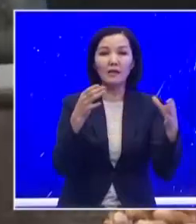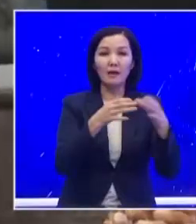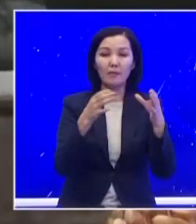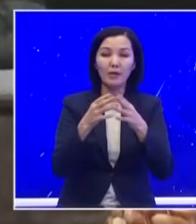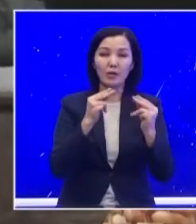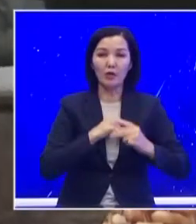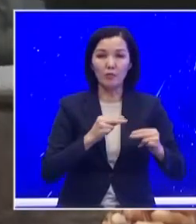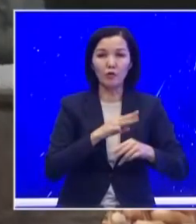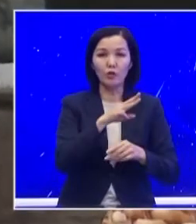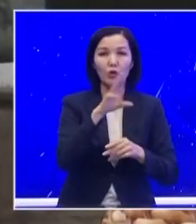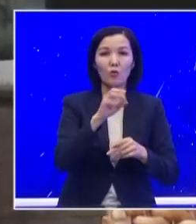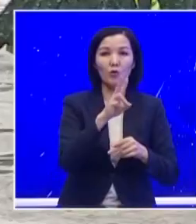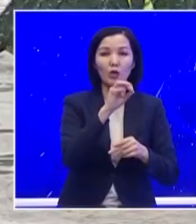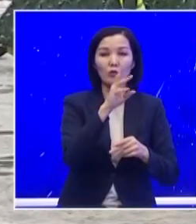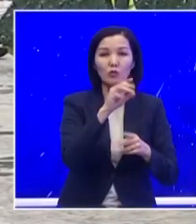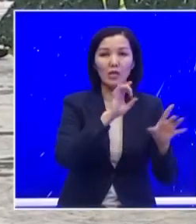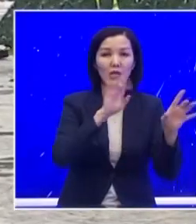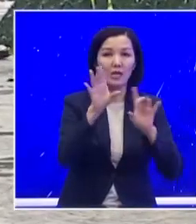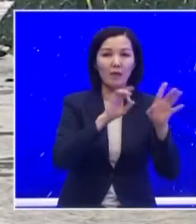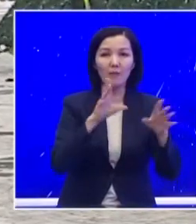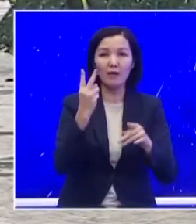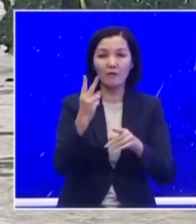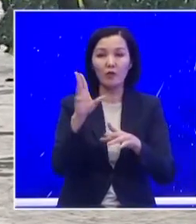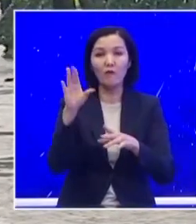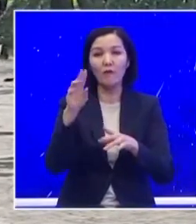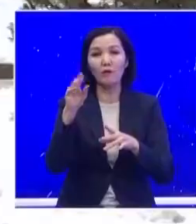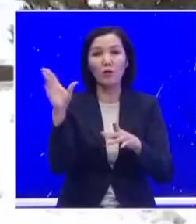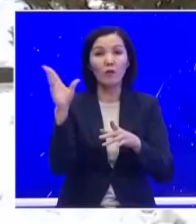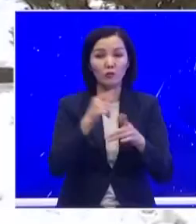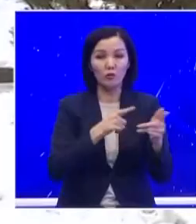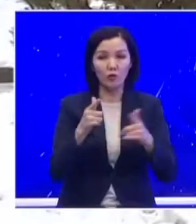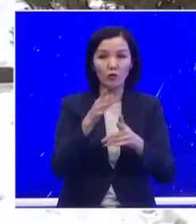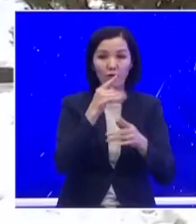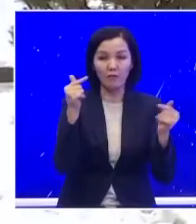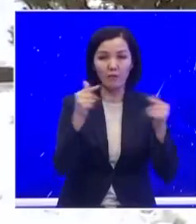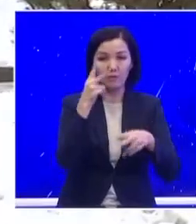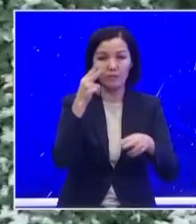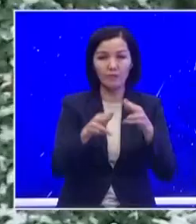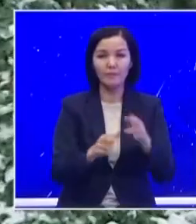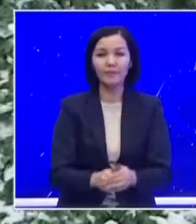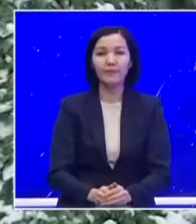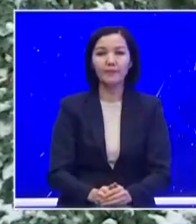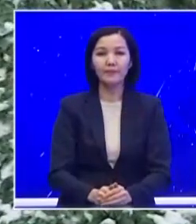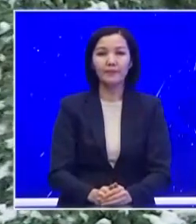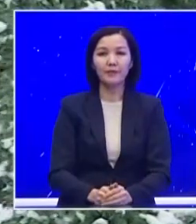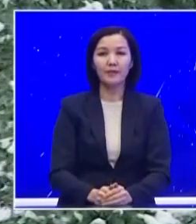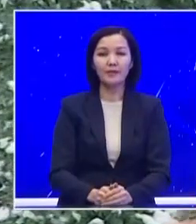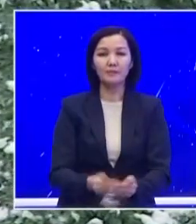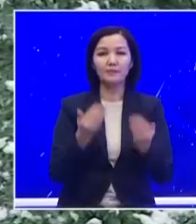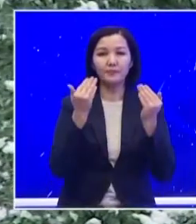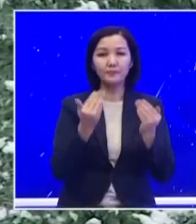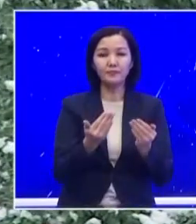организации. Это ТОО «Наружная реклама» и «Виктория». Все будет готово в срок, уверяют они. В данный момент